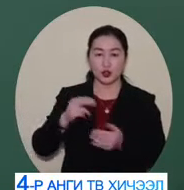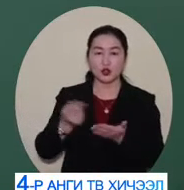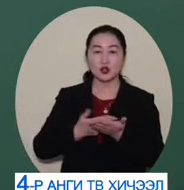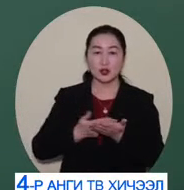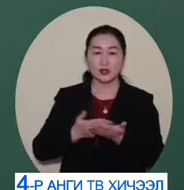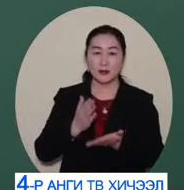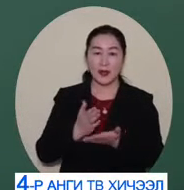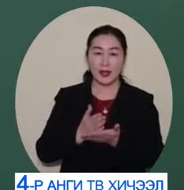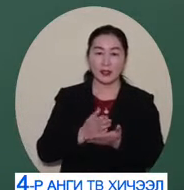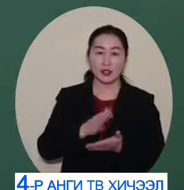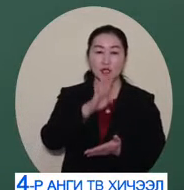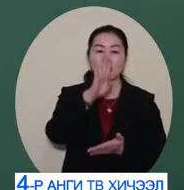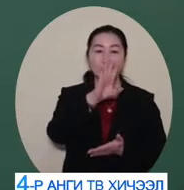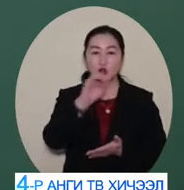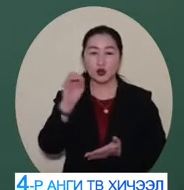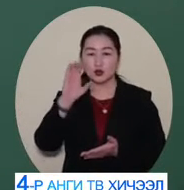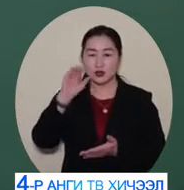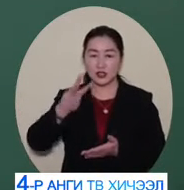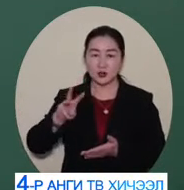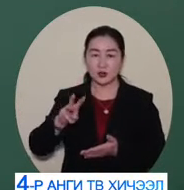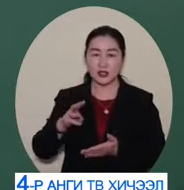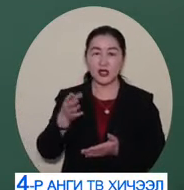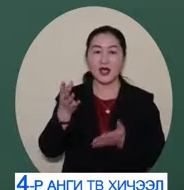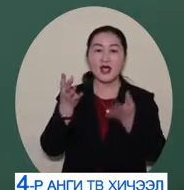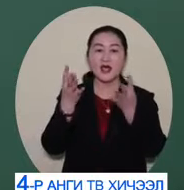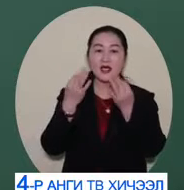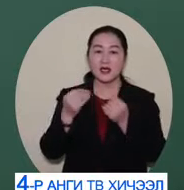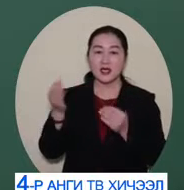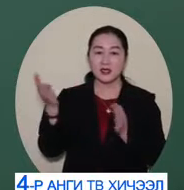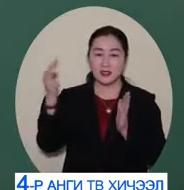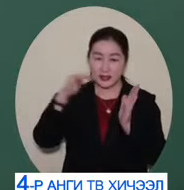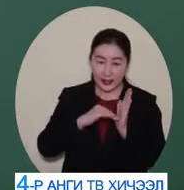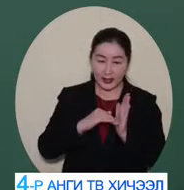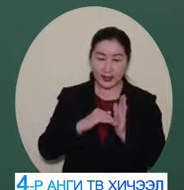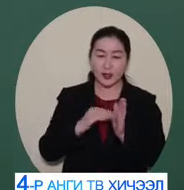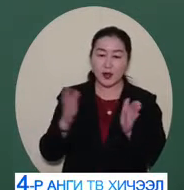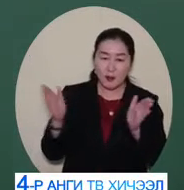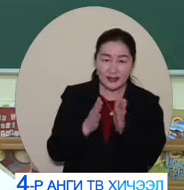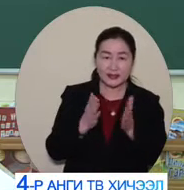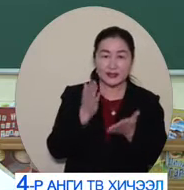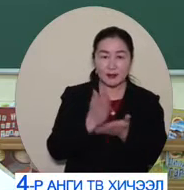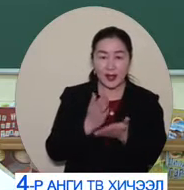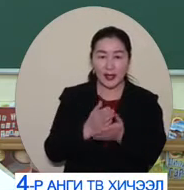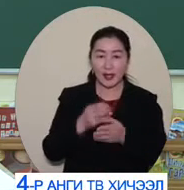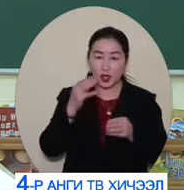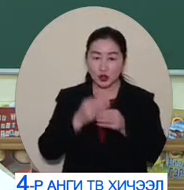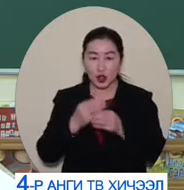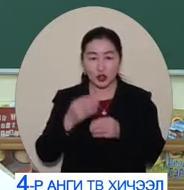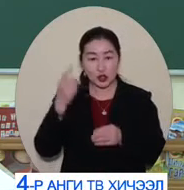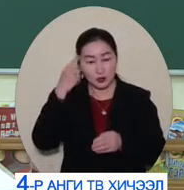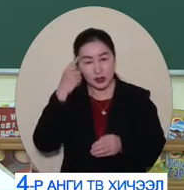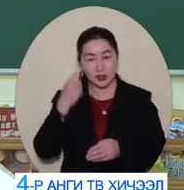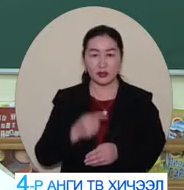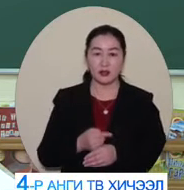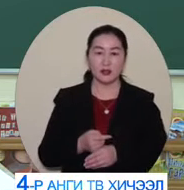маань 400 см-ийг хэд дахин багасгасан байна вэ гэдгийг бүгдээрээ тооцоолъё тийм ээ. За ингийн тулд яах юм шиг